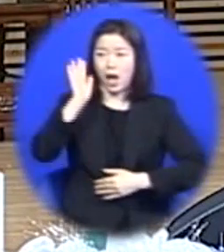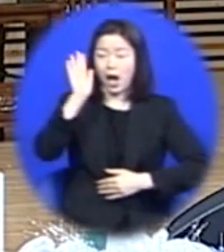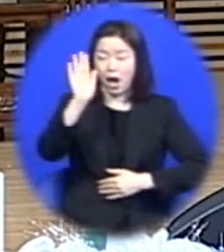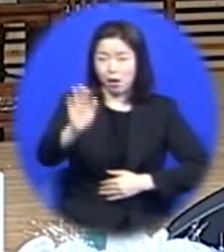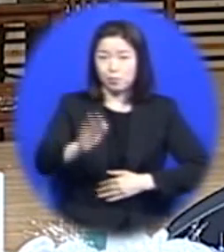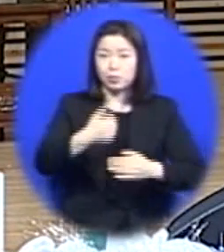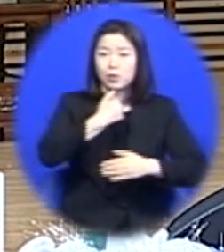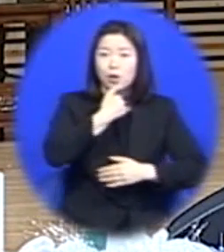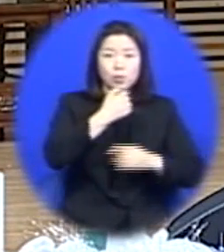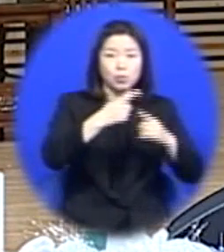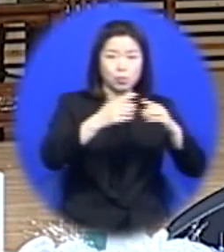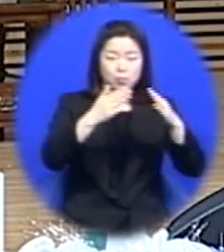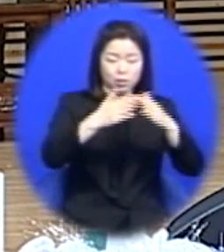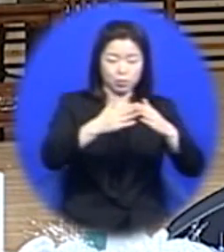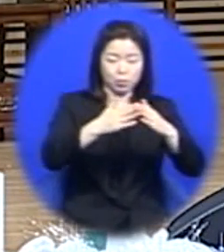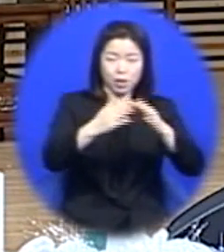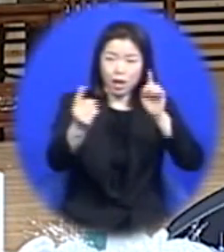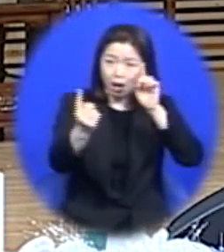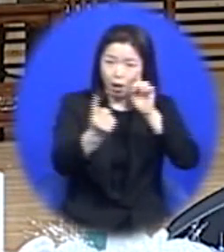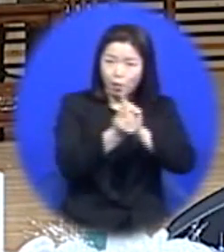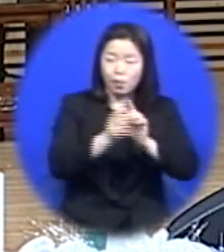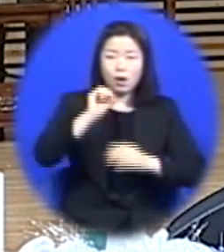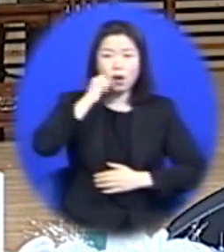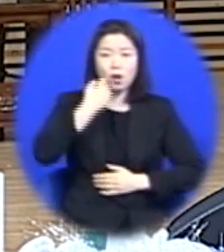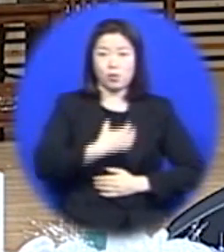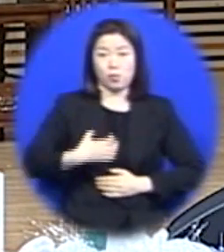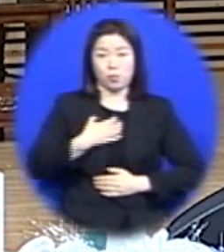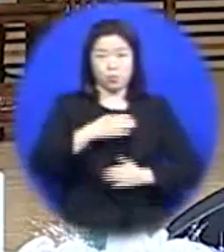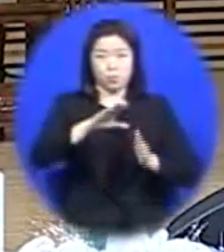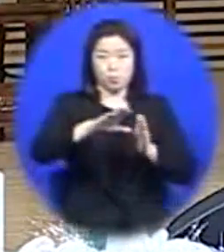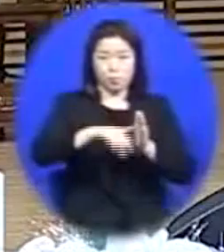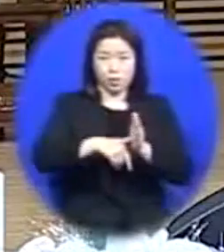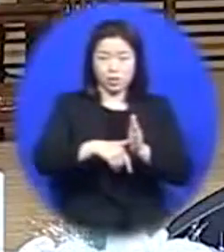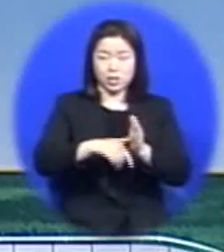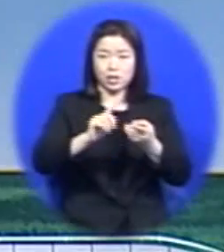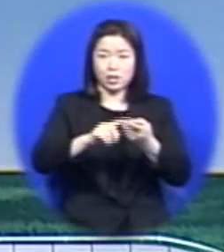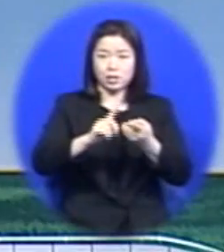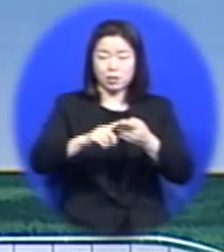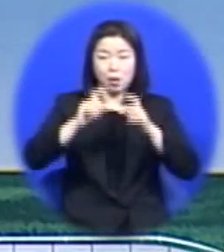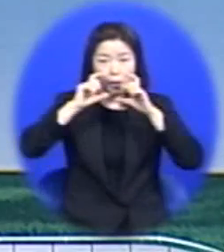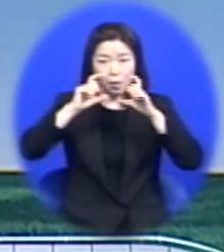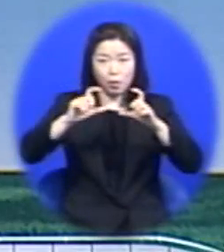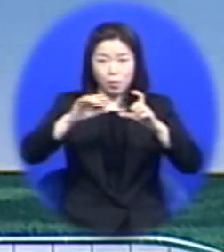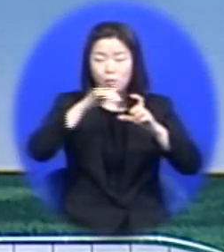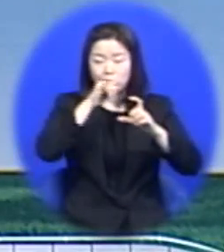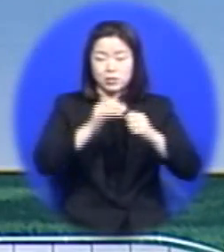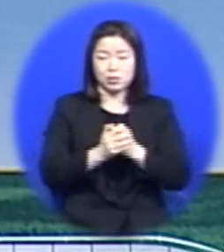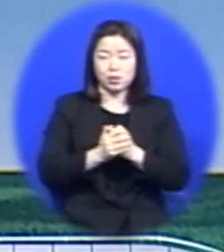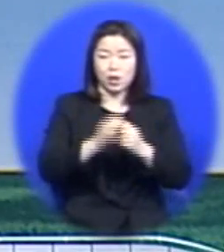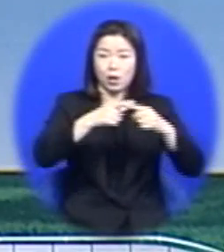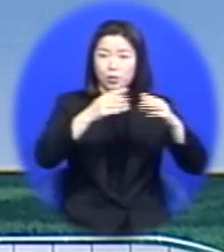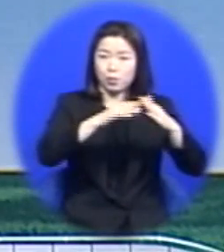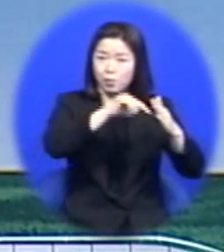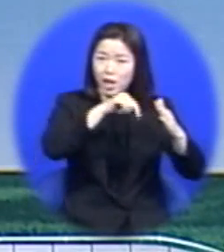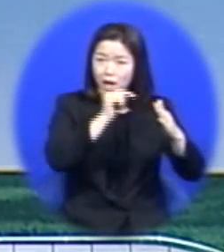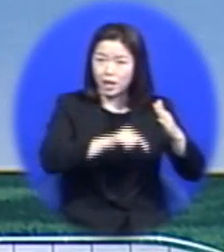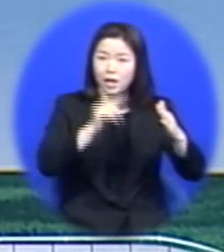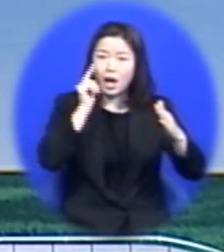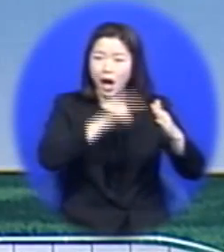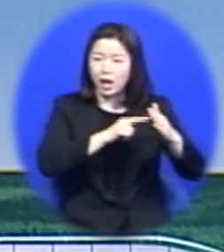로마 교회에 닥칠 어려운 위기에 대한 경고를 하고 있습니다. 그것은 교회 안에 아주